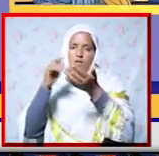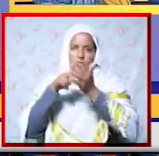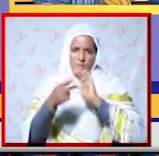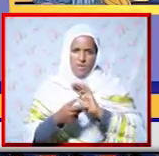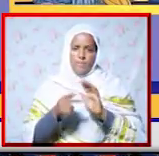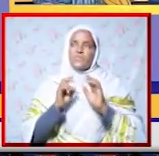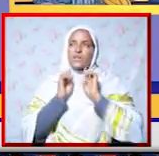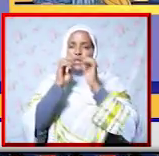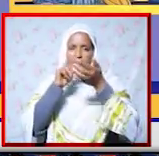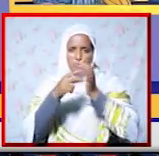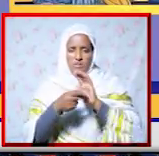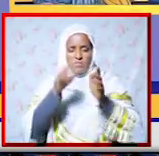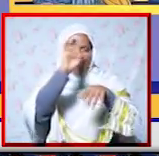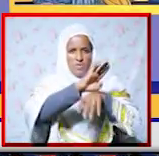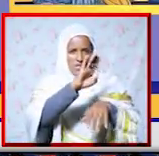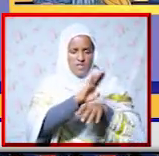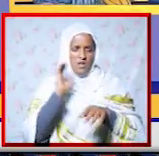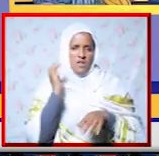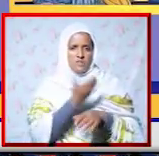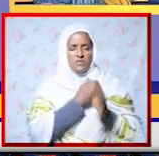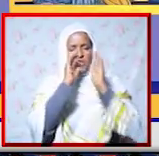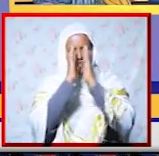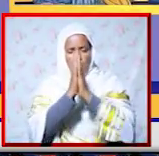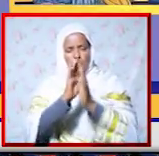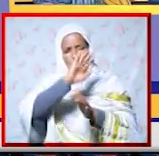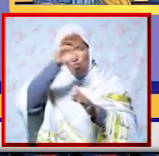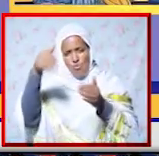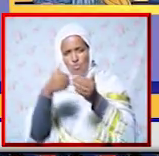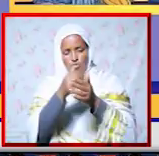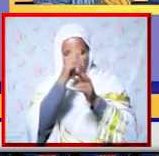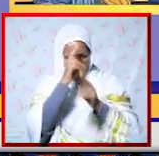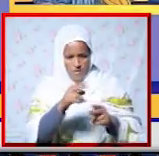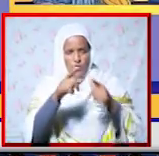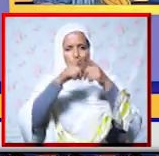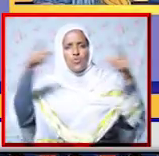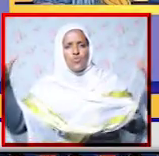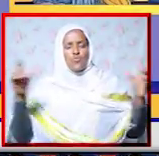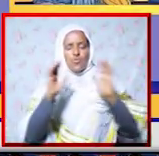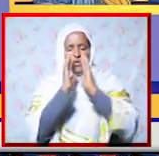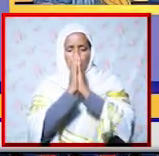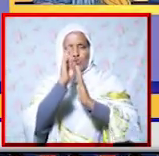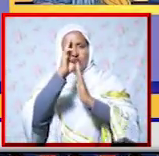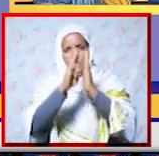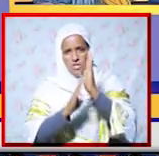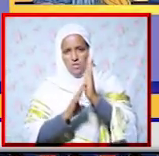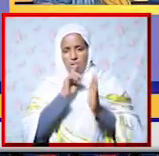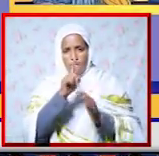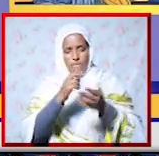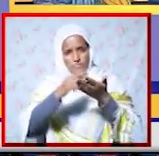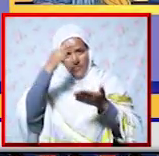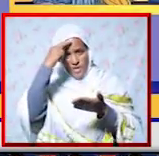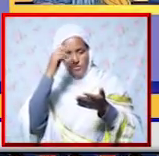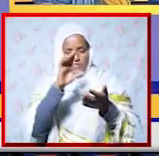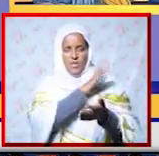ነው ቅዳሴ ማለት በቤተ ክርስቲያናችን ከጸሎት ሁሉ የከበረው ትልቁ የጸሎት ስነ ስርዓታችን ነው